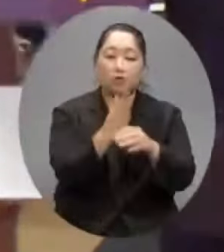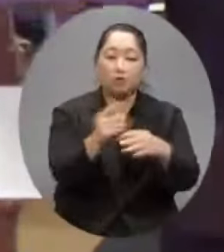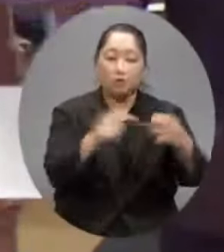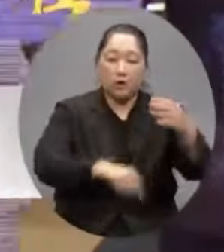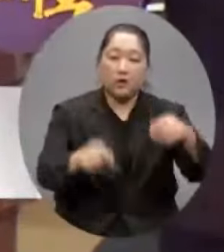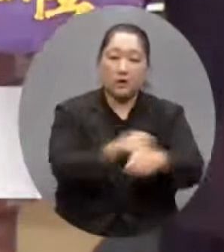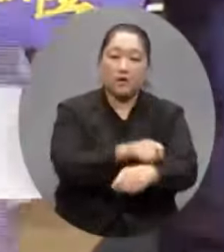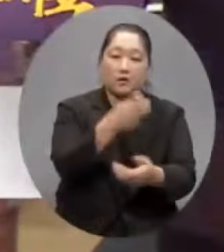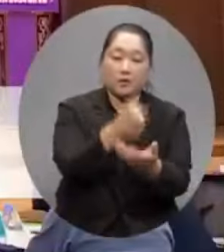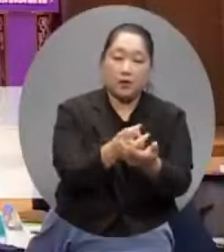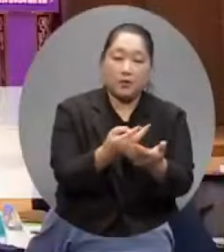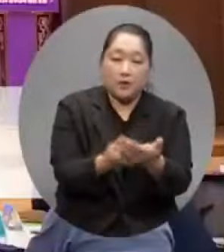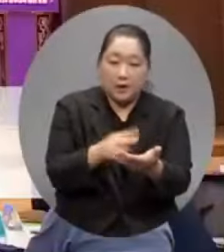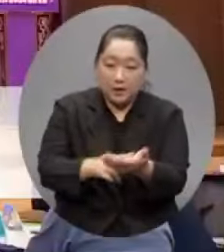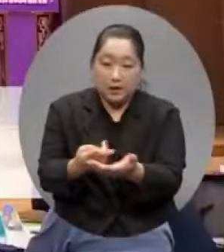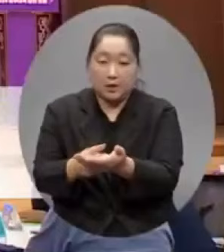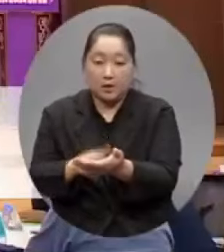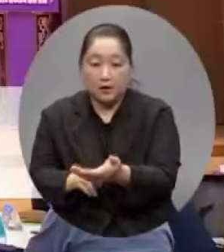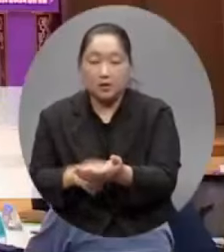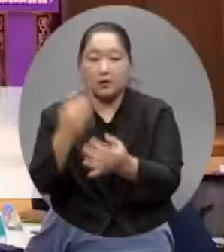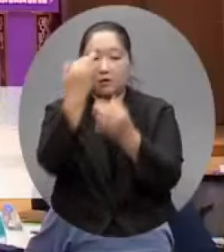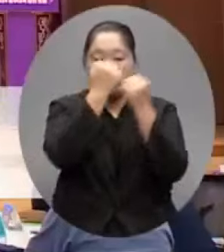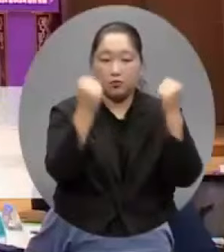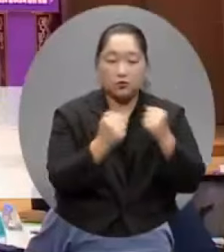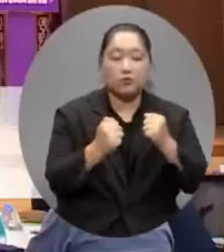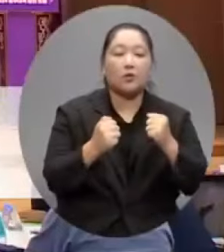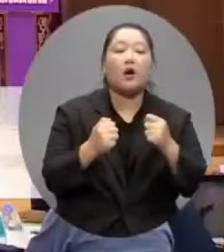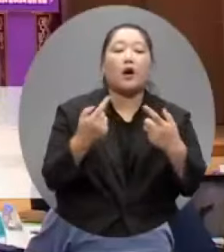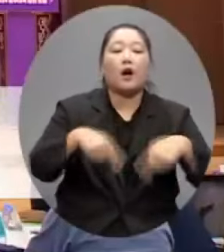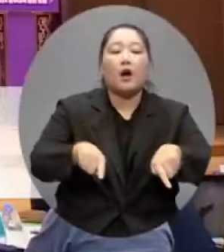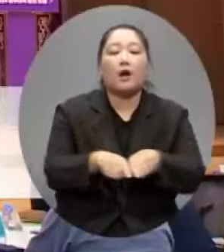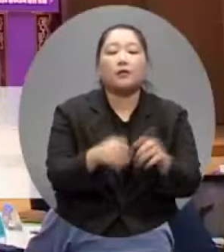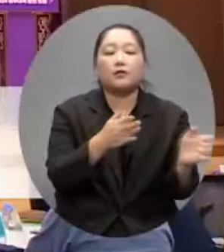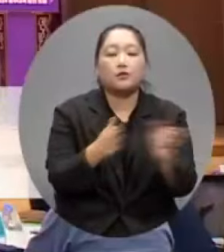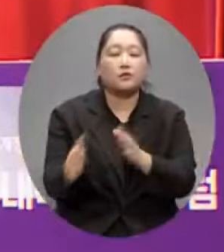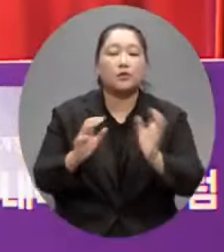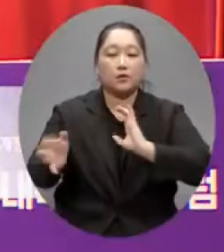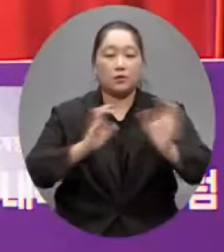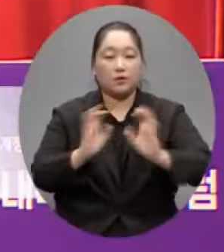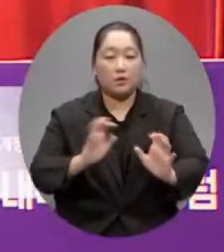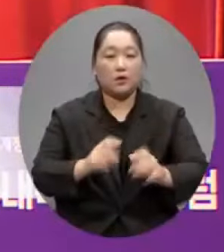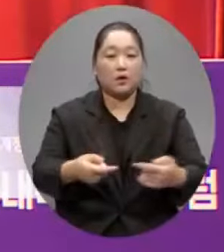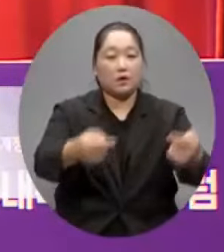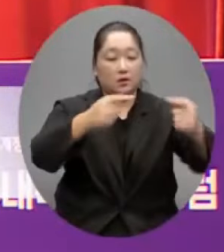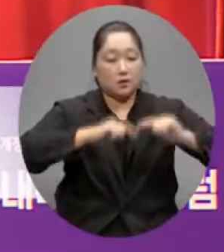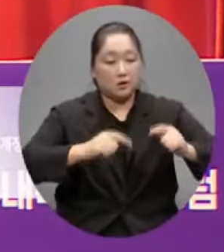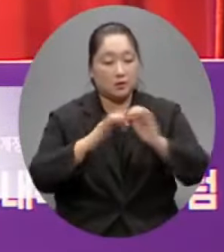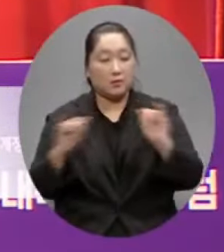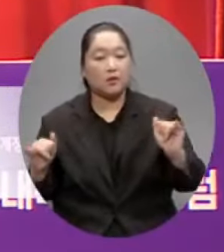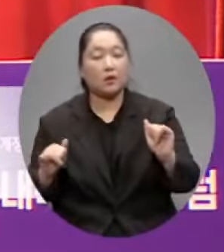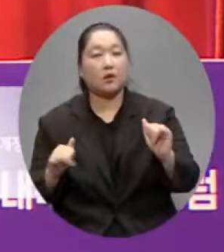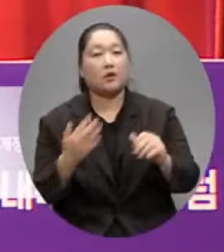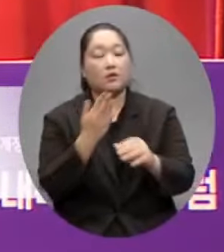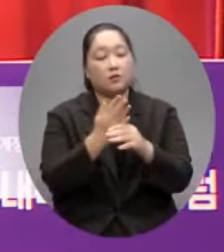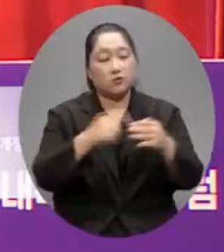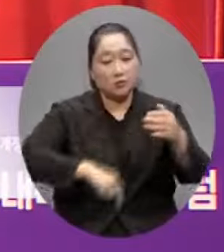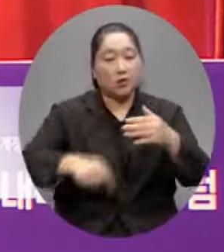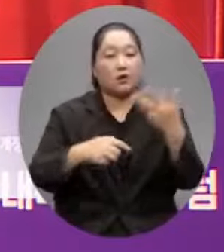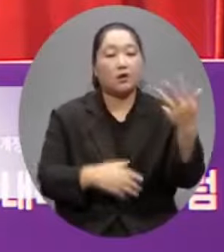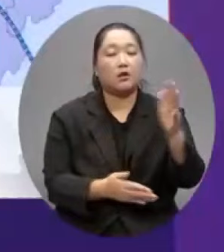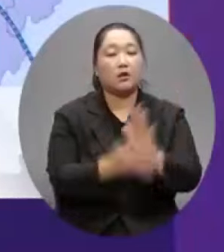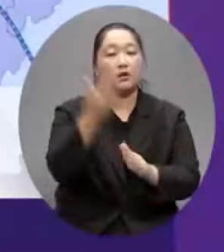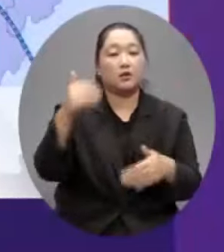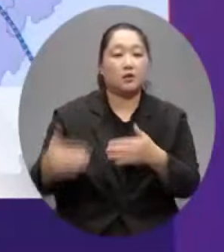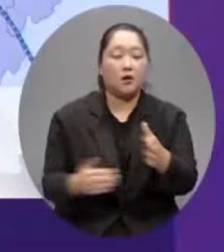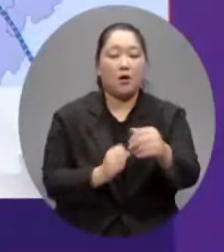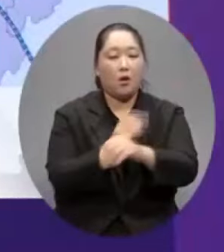특별법 개정을 앞두고 충청북도와 연합뉴스가 마련한 토론회에서 참석자들은 중부 내륙 8개 시도가 받는